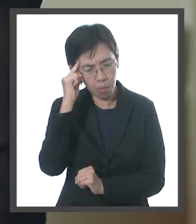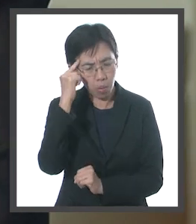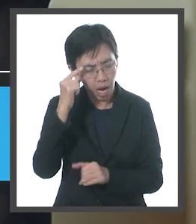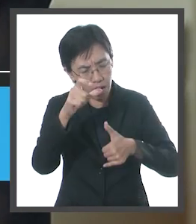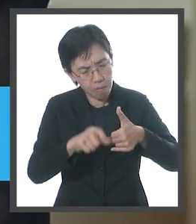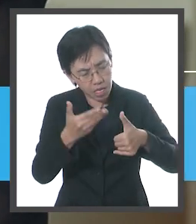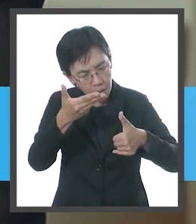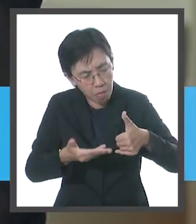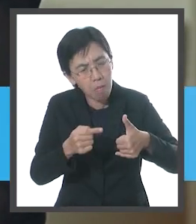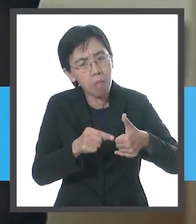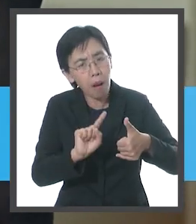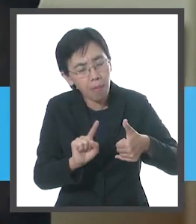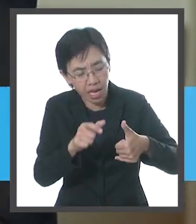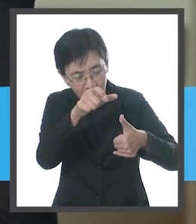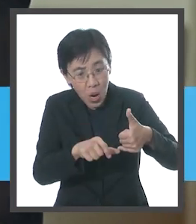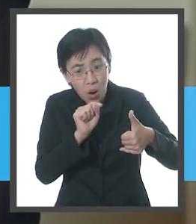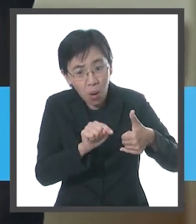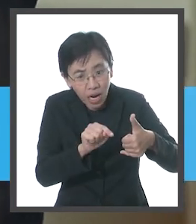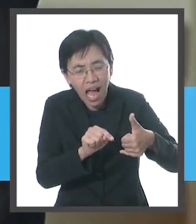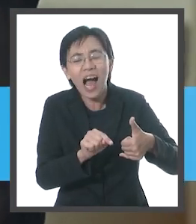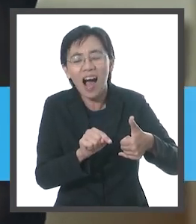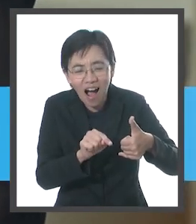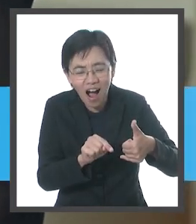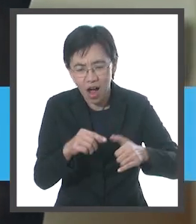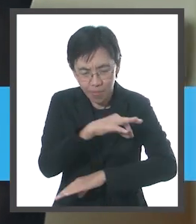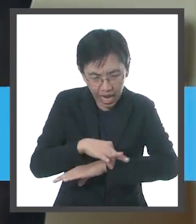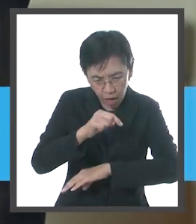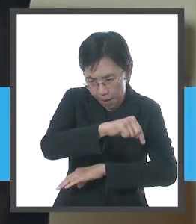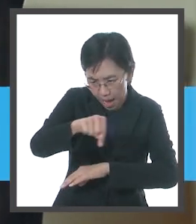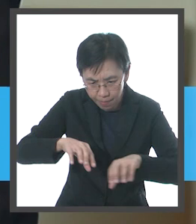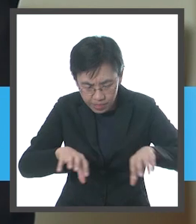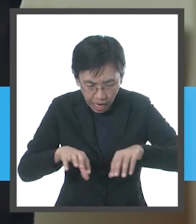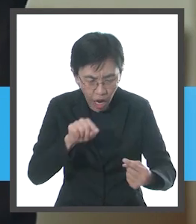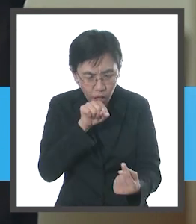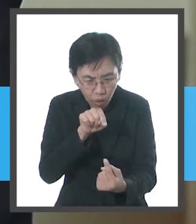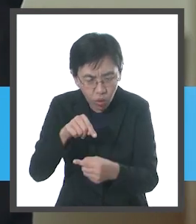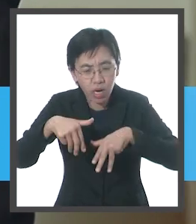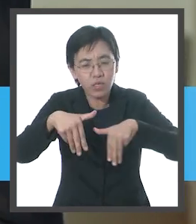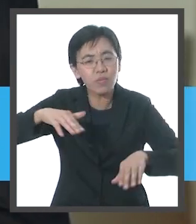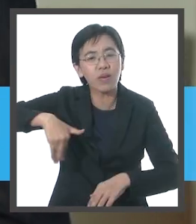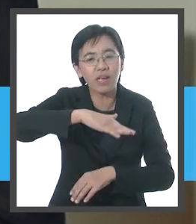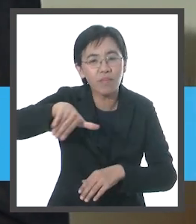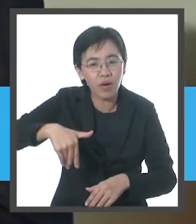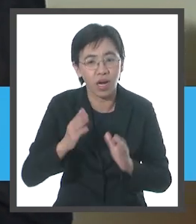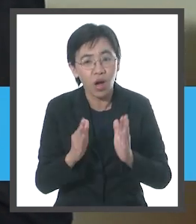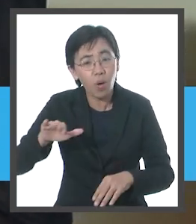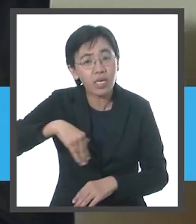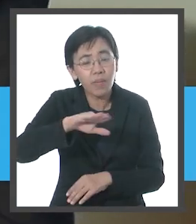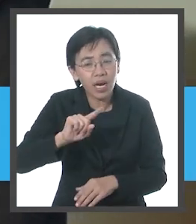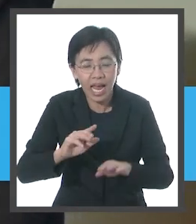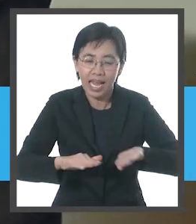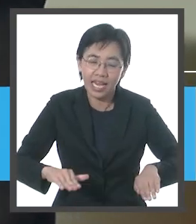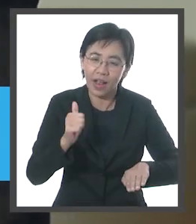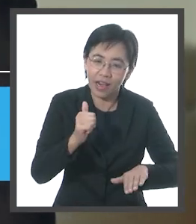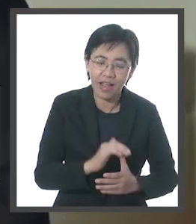ติกรรมจริงๆว่าจริงๆแล้วเนี่ยการออกแบบแบบไหนถึงจะซัพพอร์ตได้แล้วก็ซัพพอร์ตสำหรับทุกคนด้วยคำว่าทุกคนในที่นี้ก็คือเด็ก